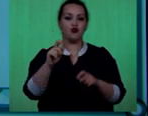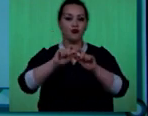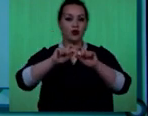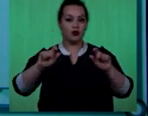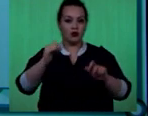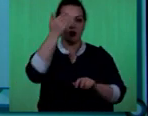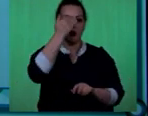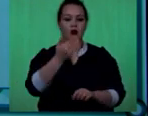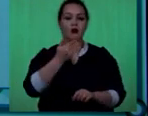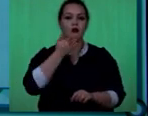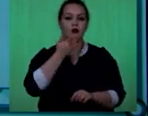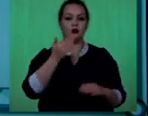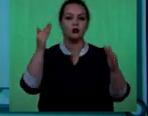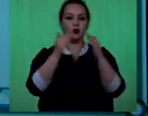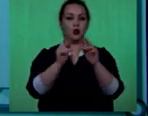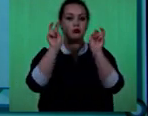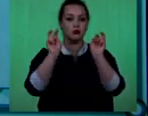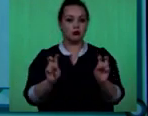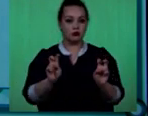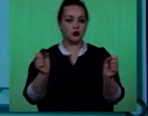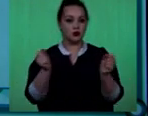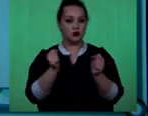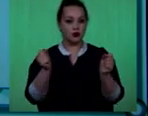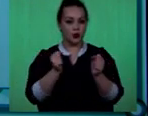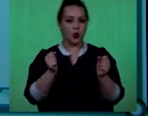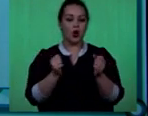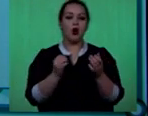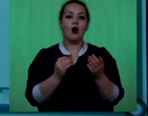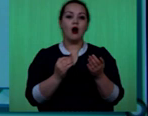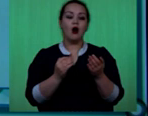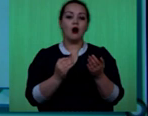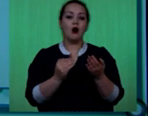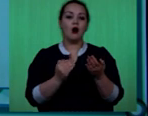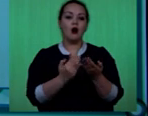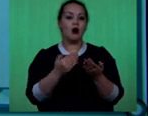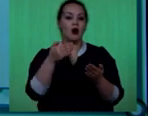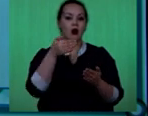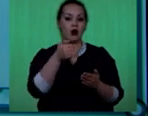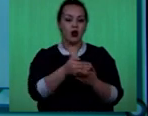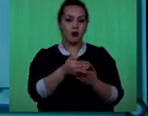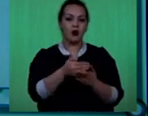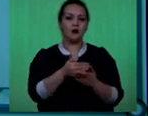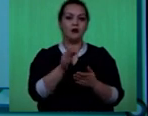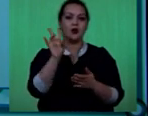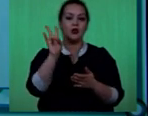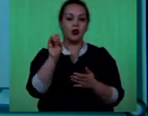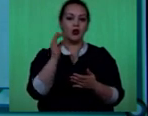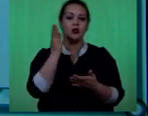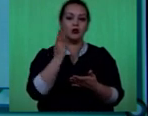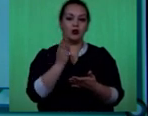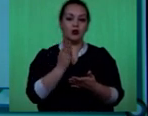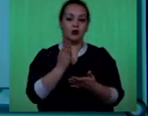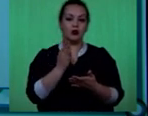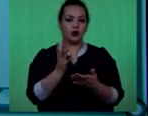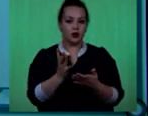летом дома сидеть зимой хлеба не иметь ребята можете записать эти пословицы